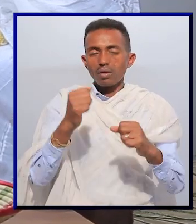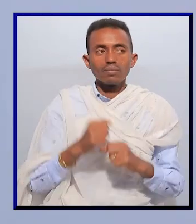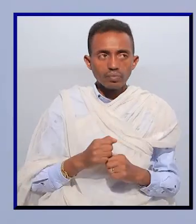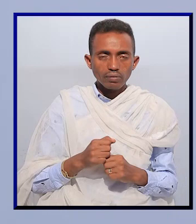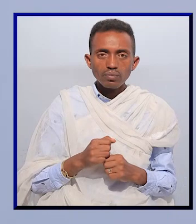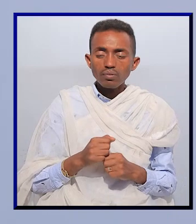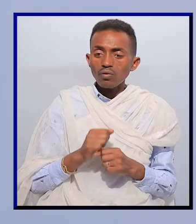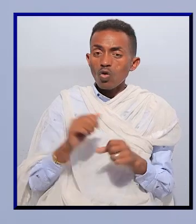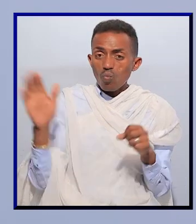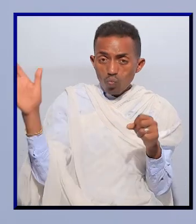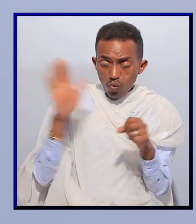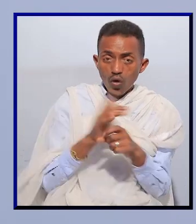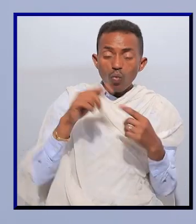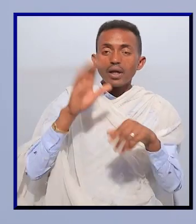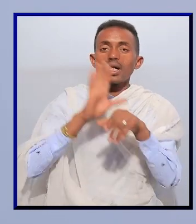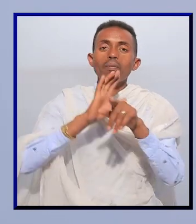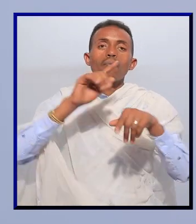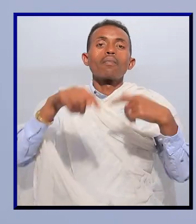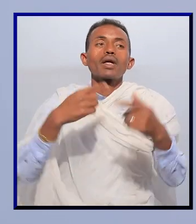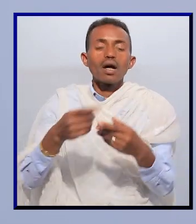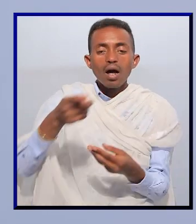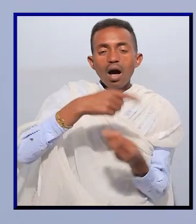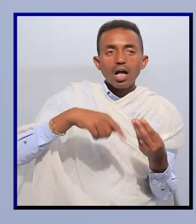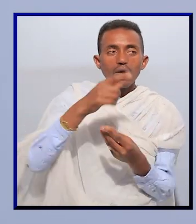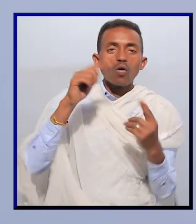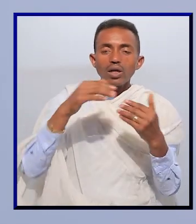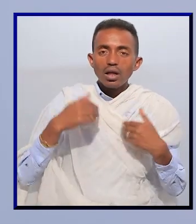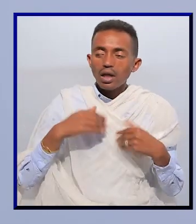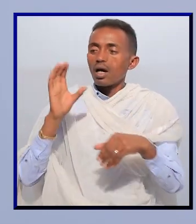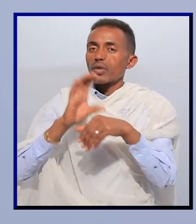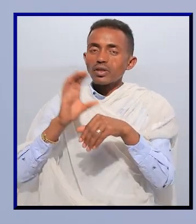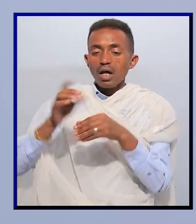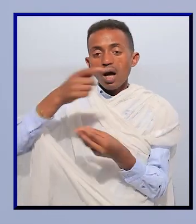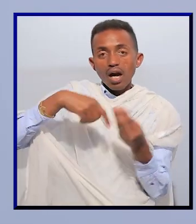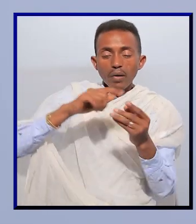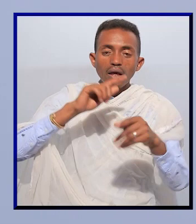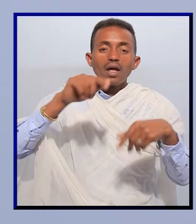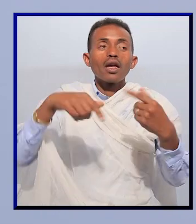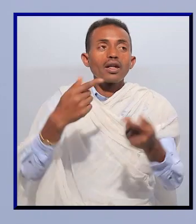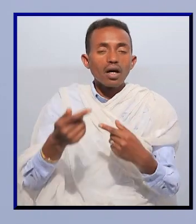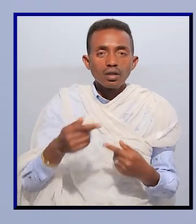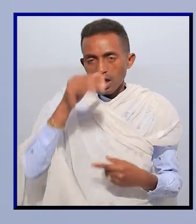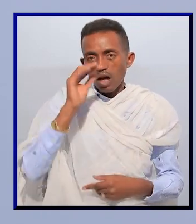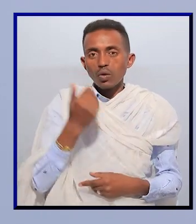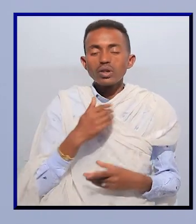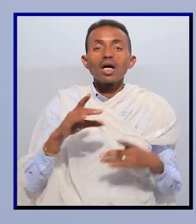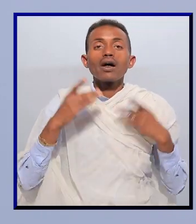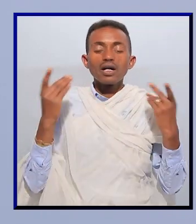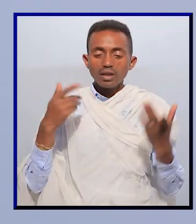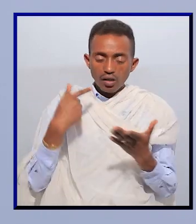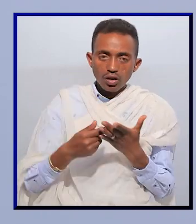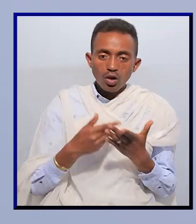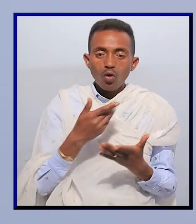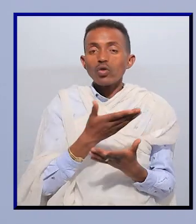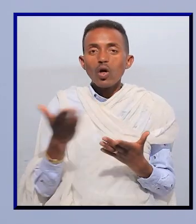እነሱ ሙሉ በሙሉ አሁን እቺ እህታችን ወደ ገዳም ሄዳ ወይም ደግሞ አካባቢዋ ወደ ላጥቢያ ቤተክርስቲያን አካባቢ ሄዳ